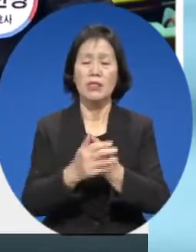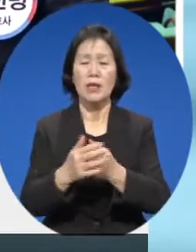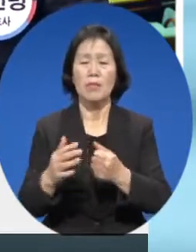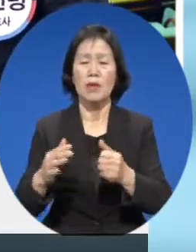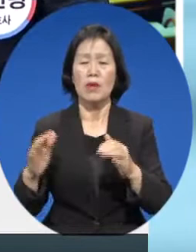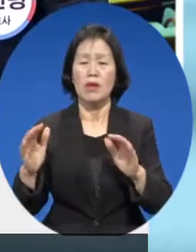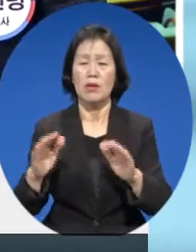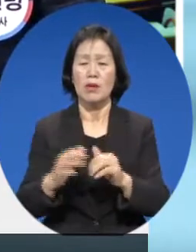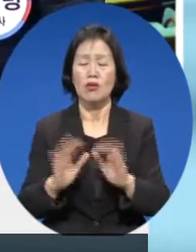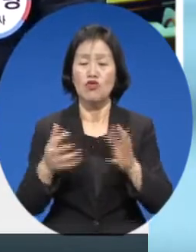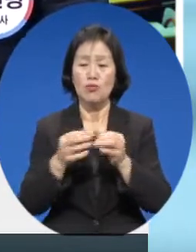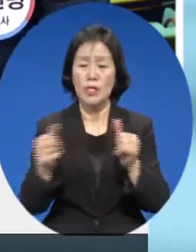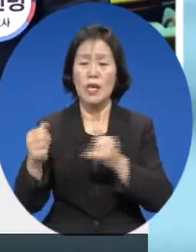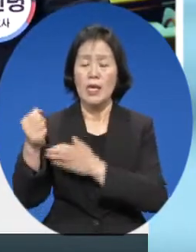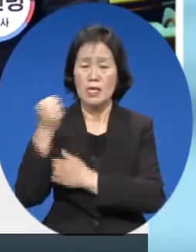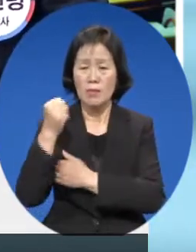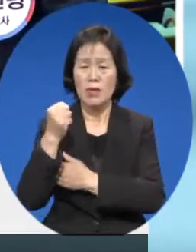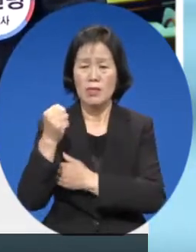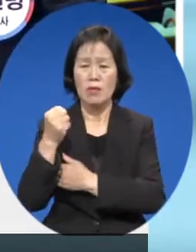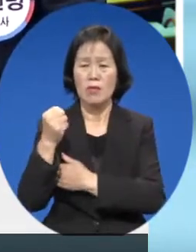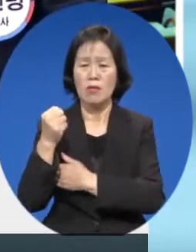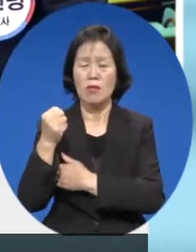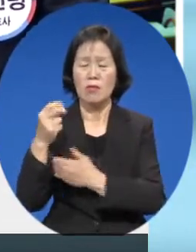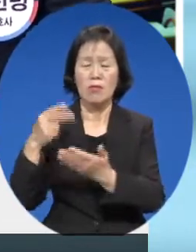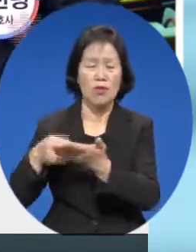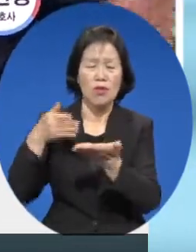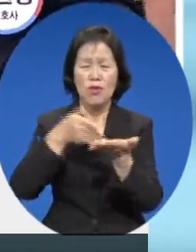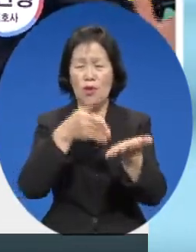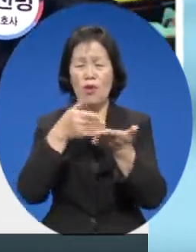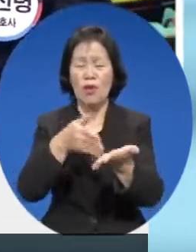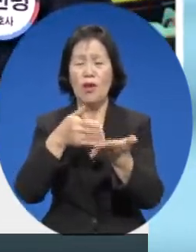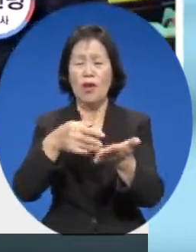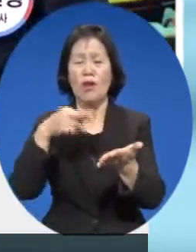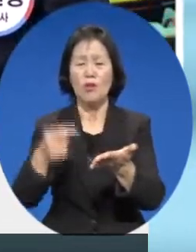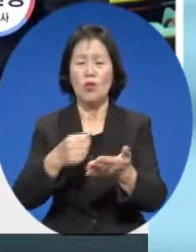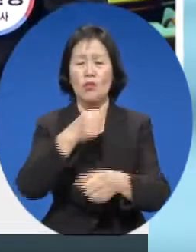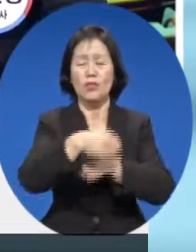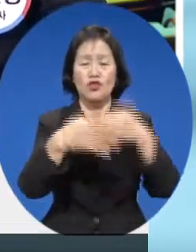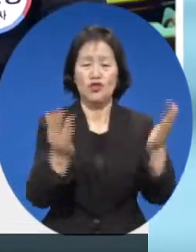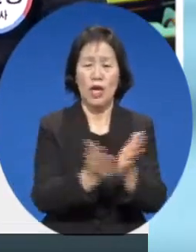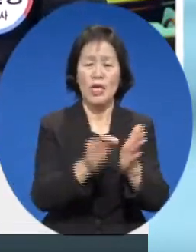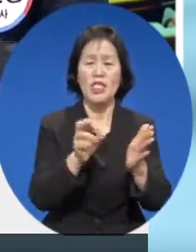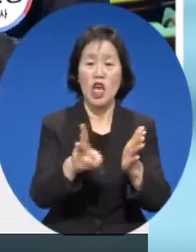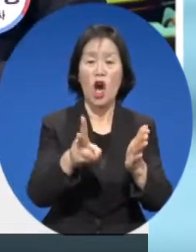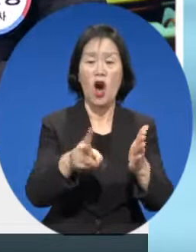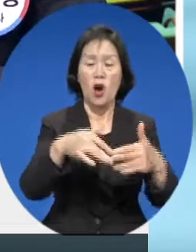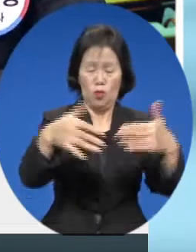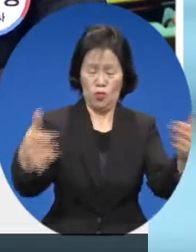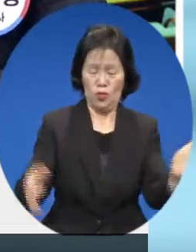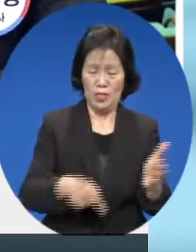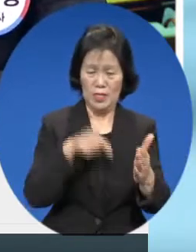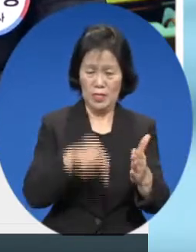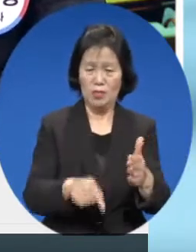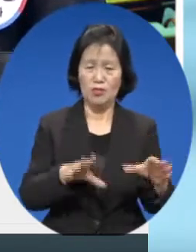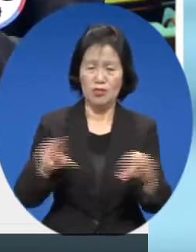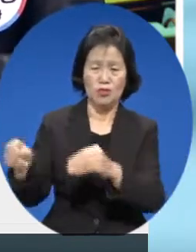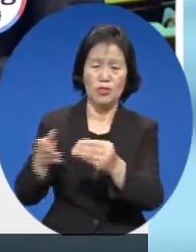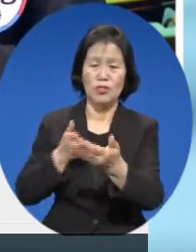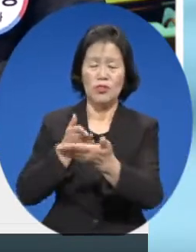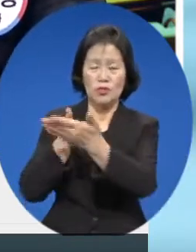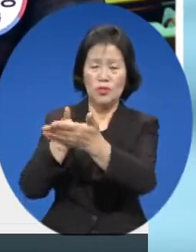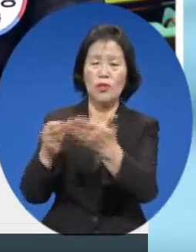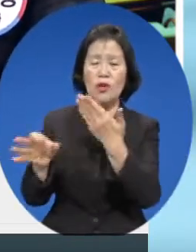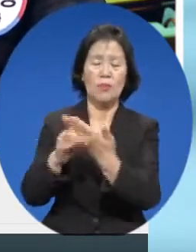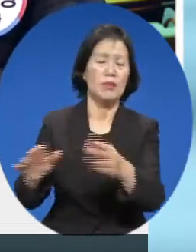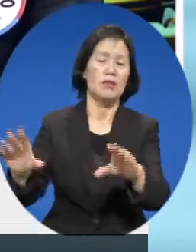국회에 그 국민의 힘 에서 이것을 제도적으로 요청한다 하더라도 민주당 속에서 보며 권에서 엿 그 중지 요청을 하면 은 거기도